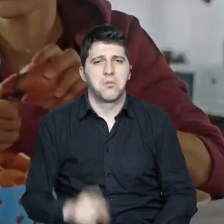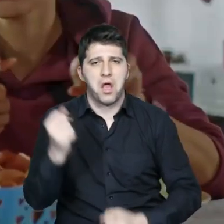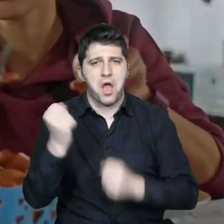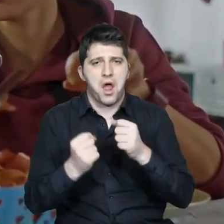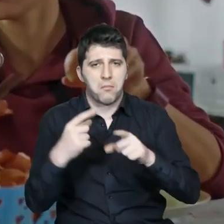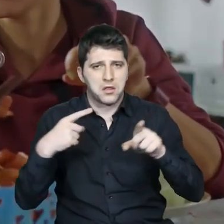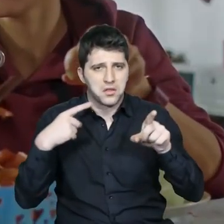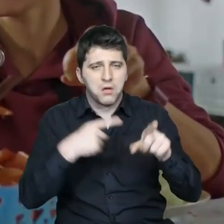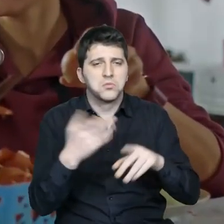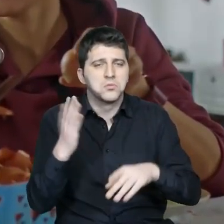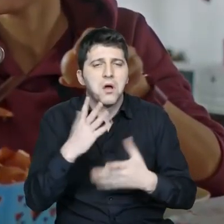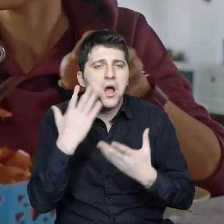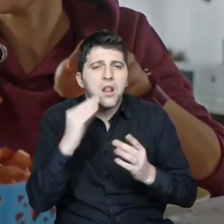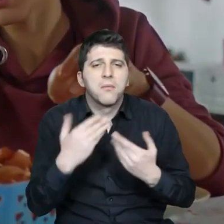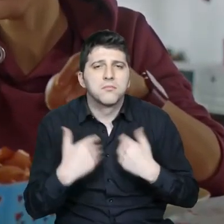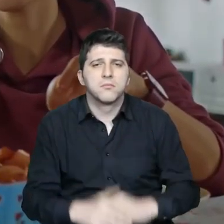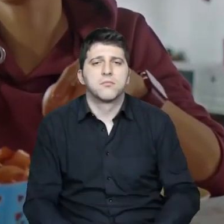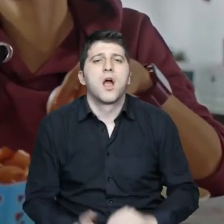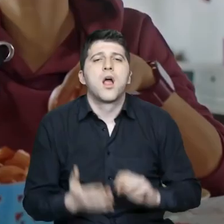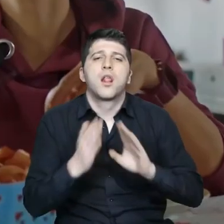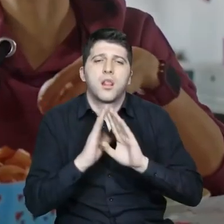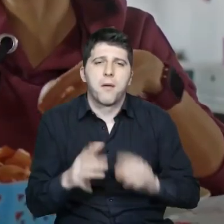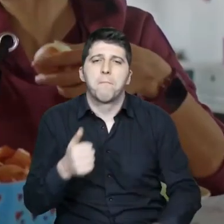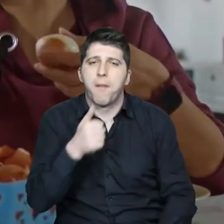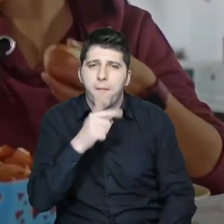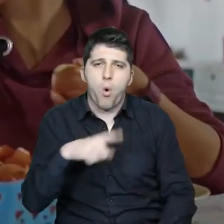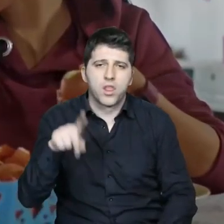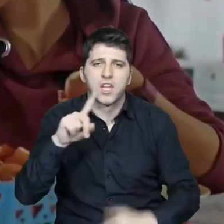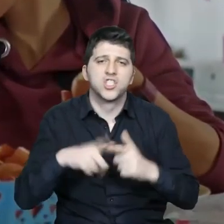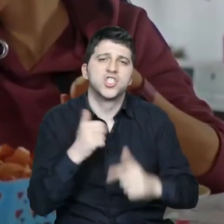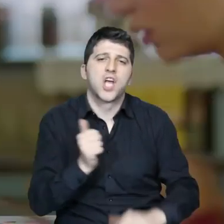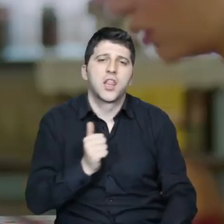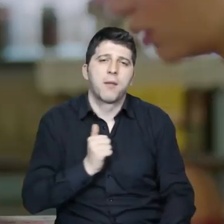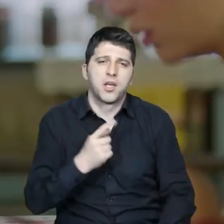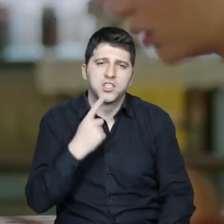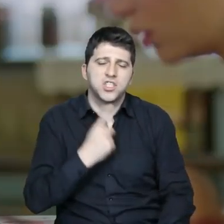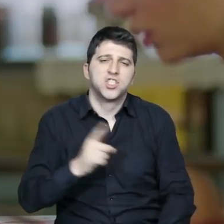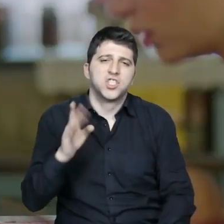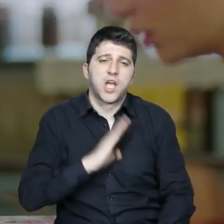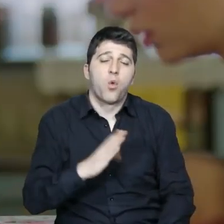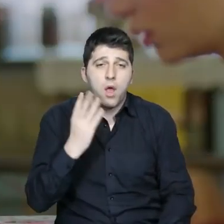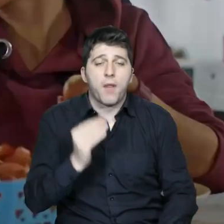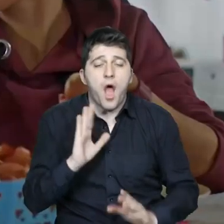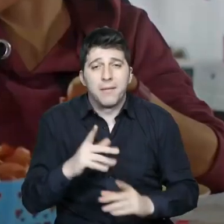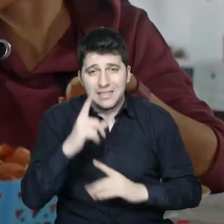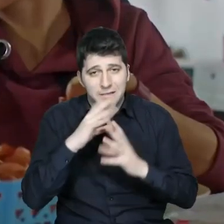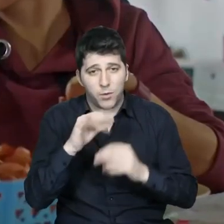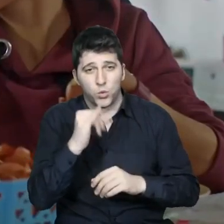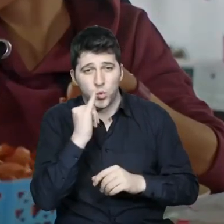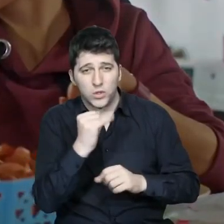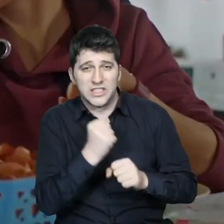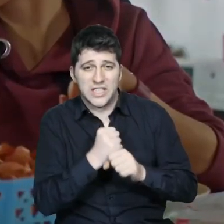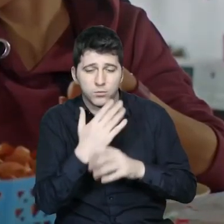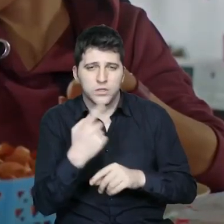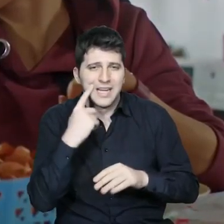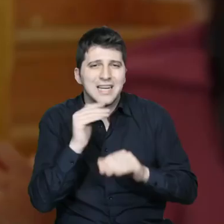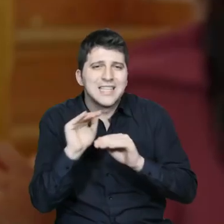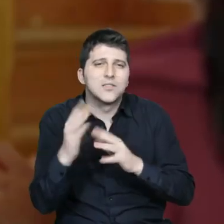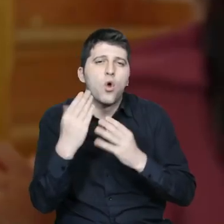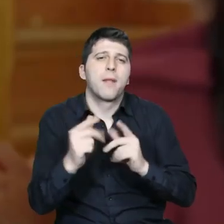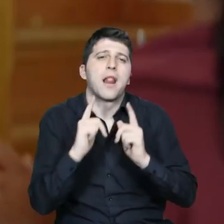bizi sonra bir de. Ya tamam babam onları jandarmaya şikayet etmiş olabilir ama insanlar böyle kötü zamanlarında birbirlerine